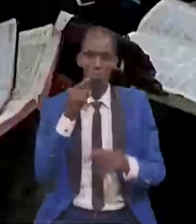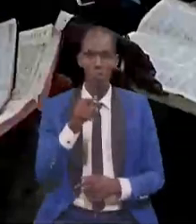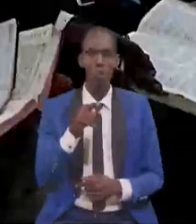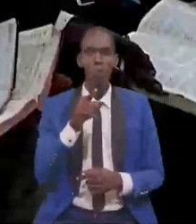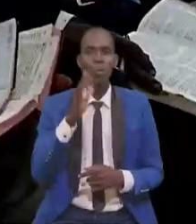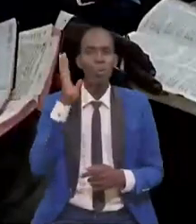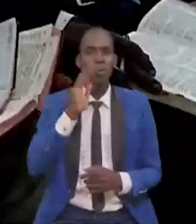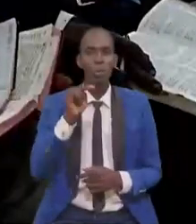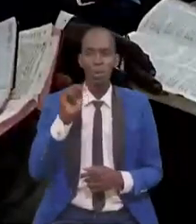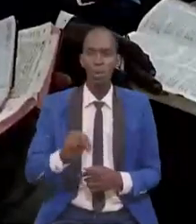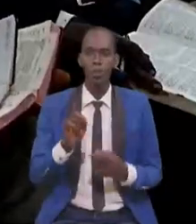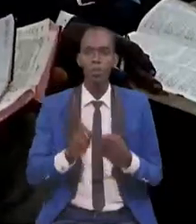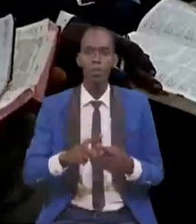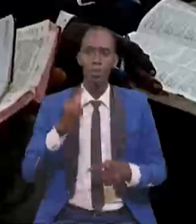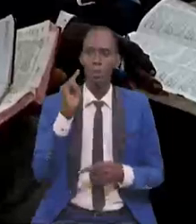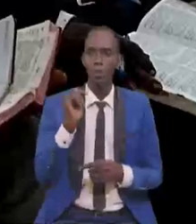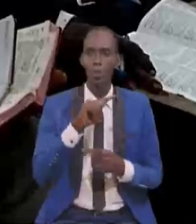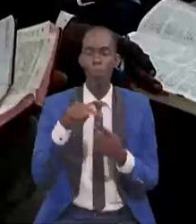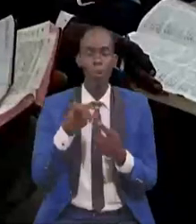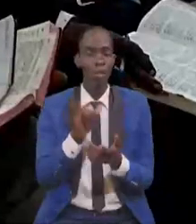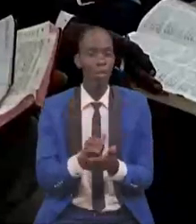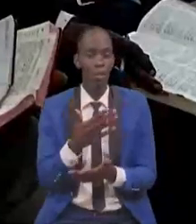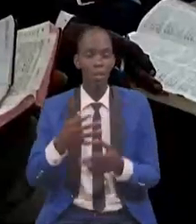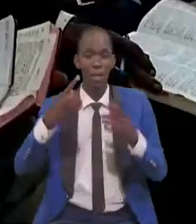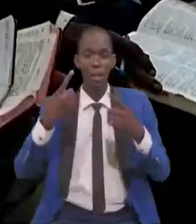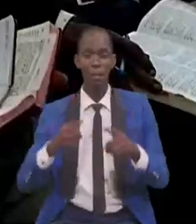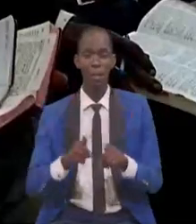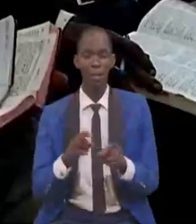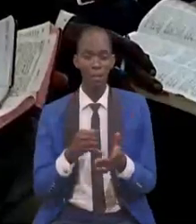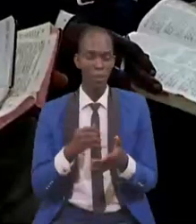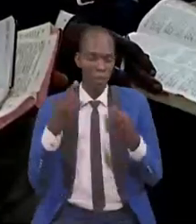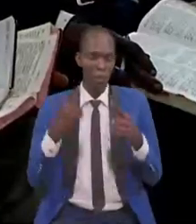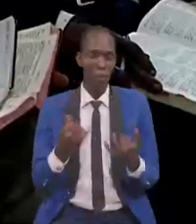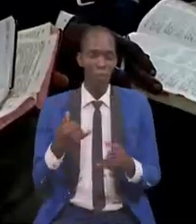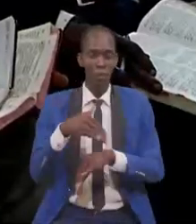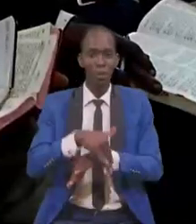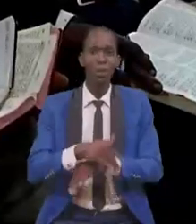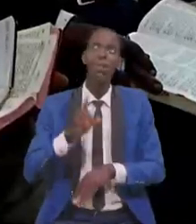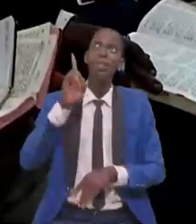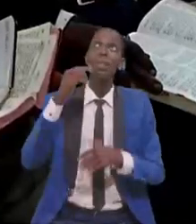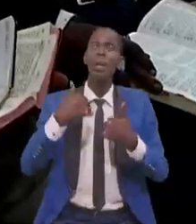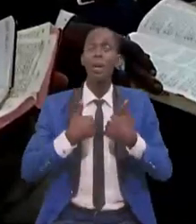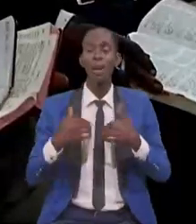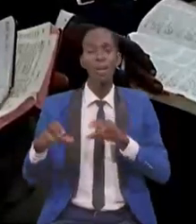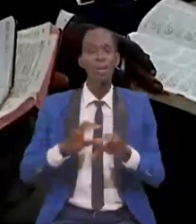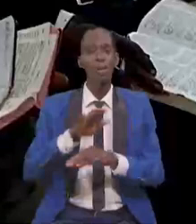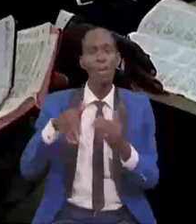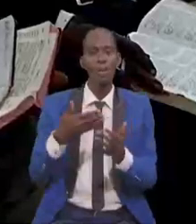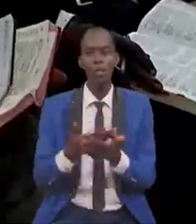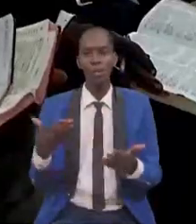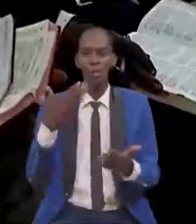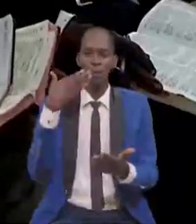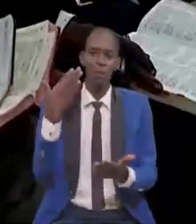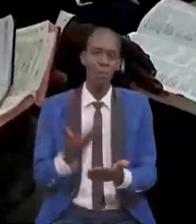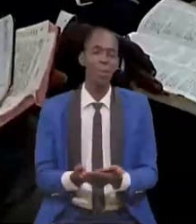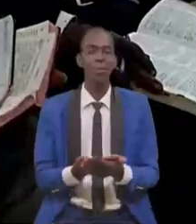concerne. Vous avez le témoignage à dire lorsque la chose là arrive, comme cela va arriver ce soir, que il fait